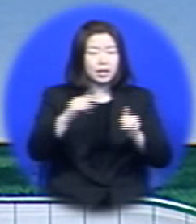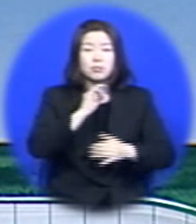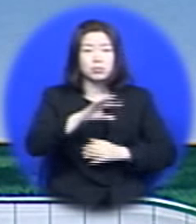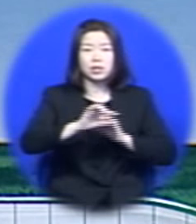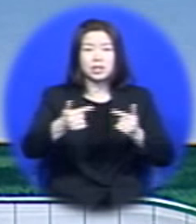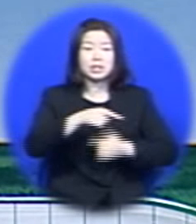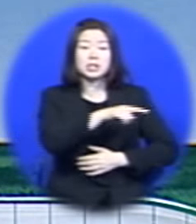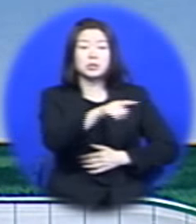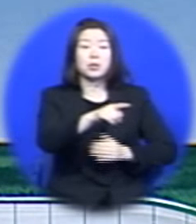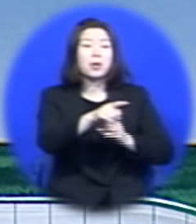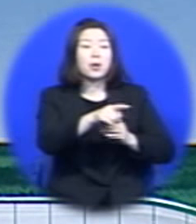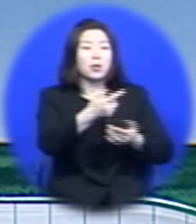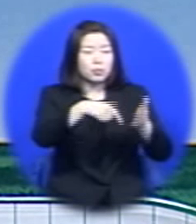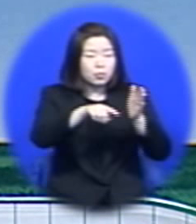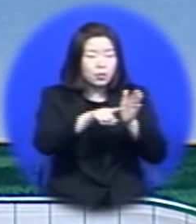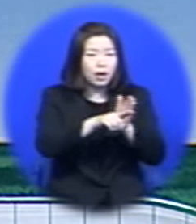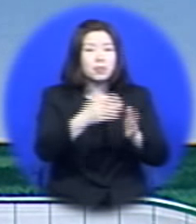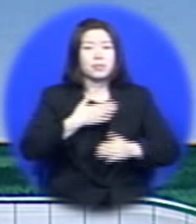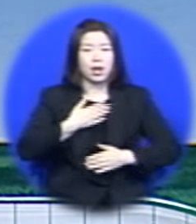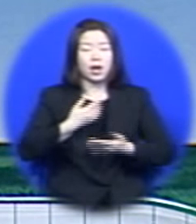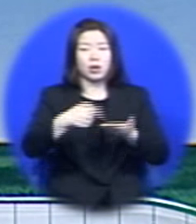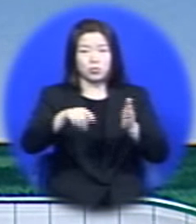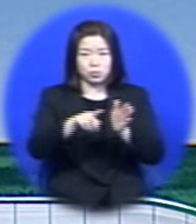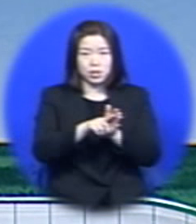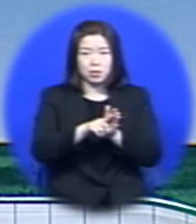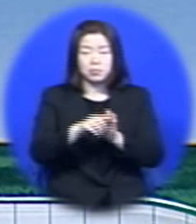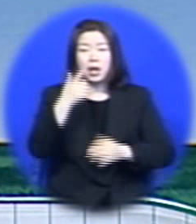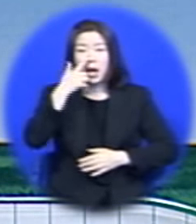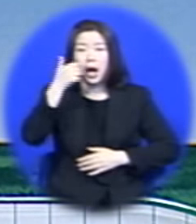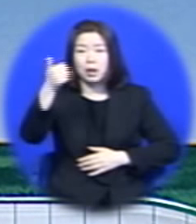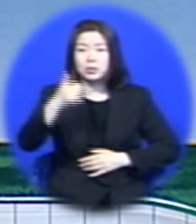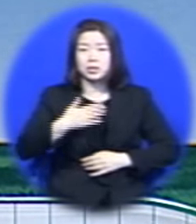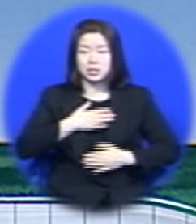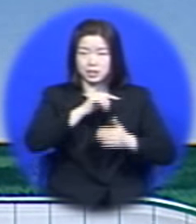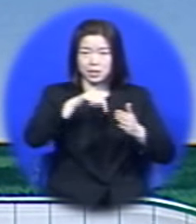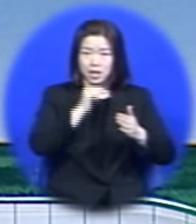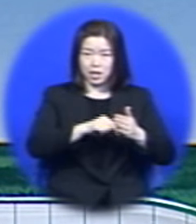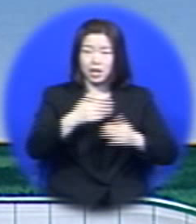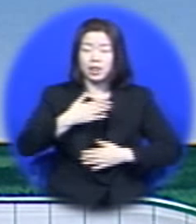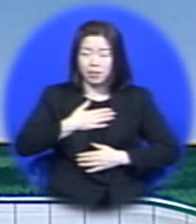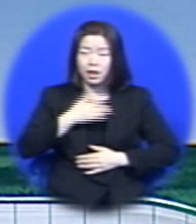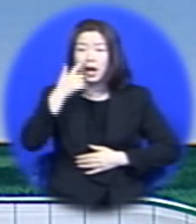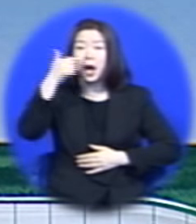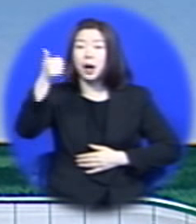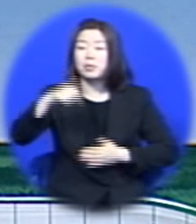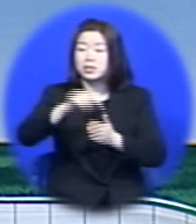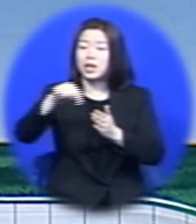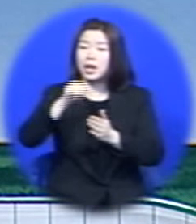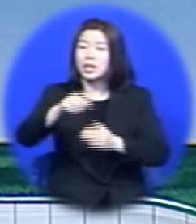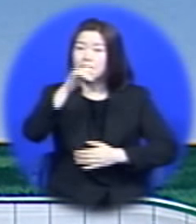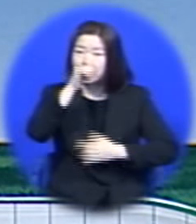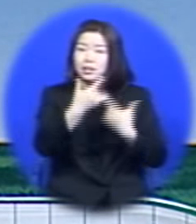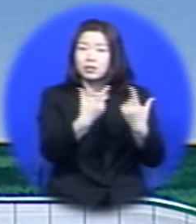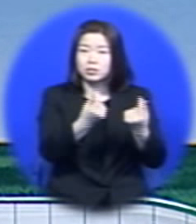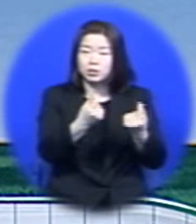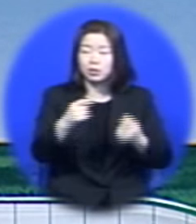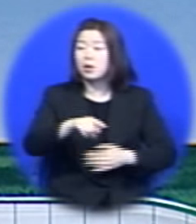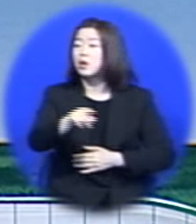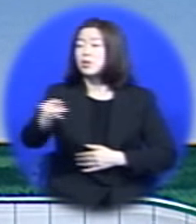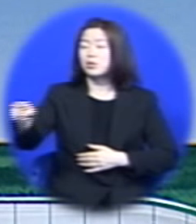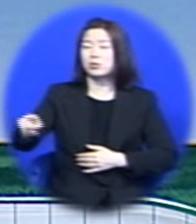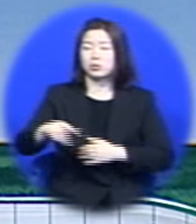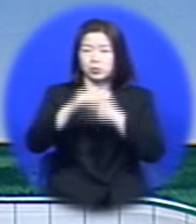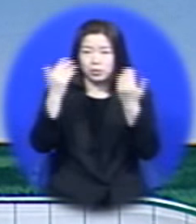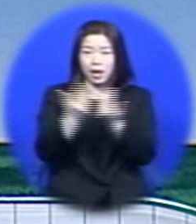나를 믿는 사람들도 위함이니 아버지께서 내 안에 내가 아버지 안에 있는 것 같이 저희도 다